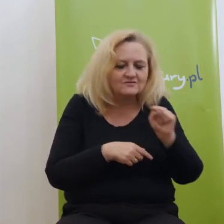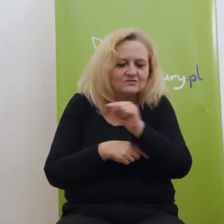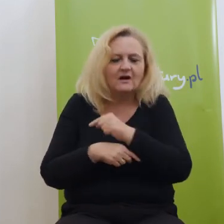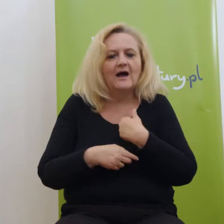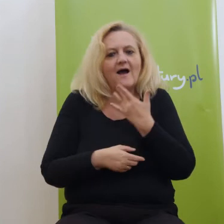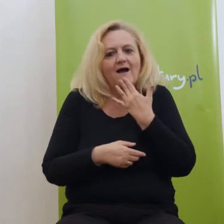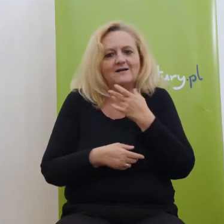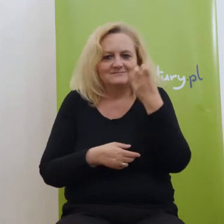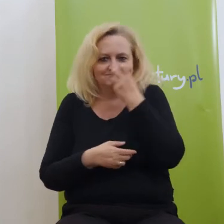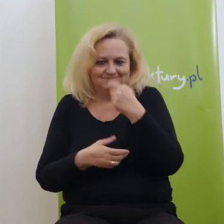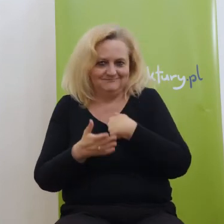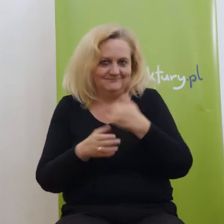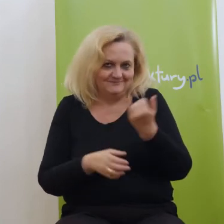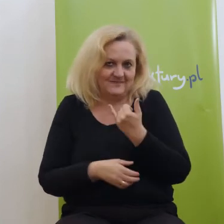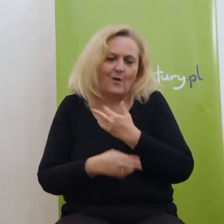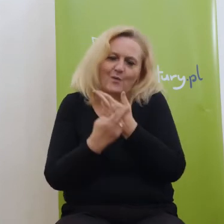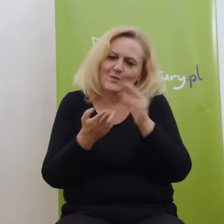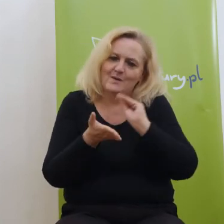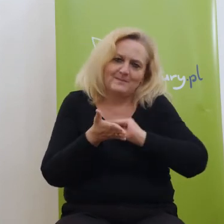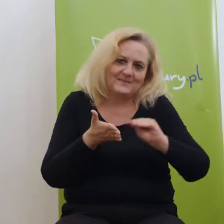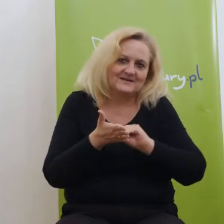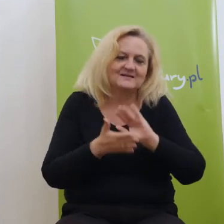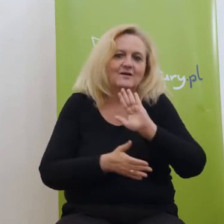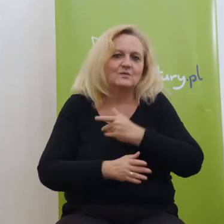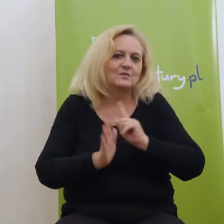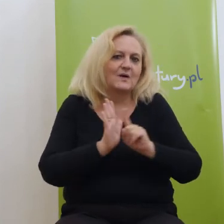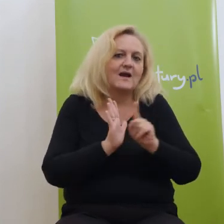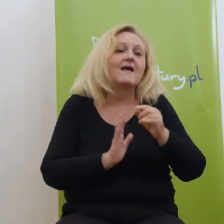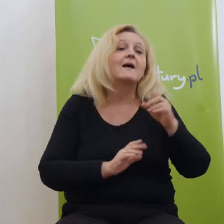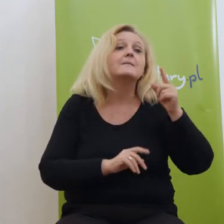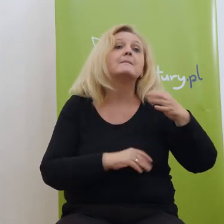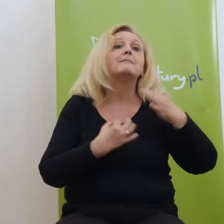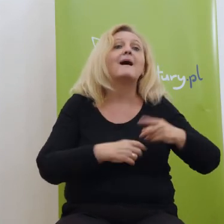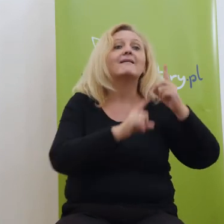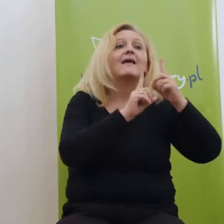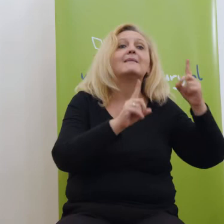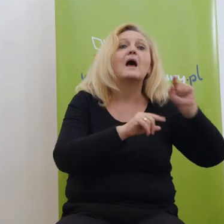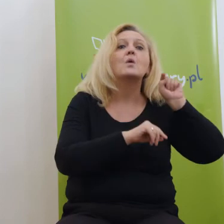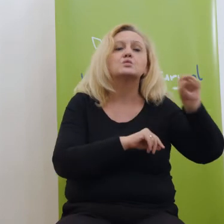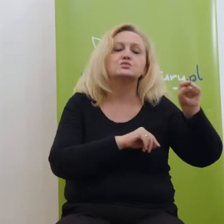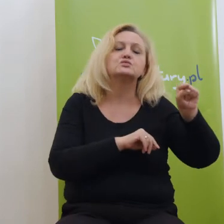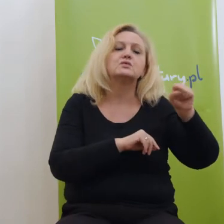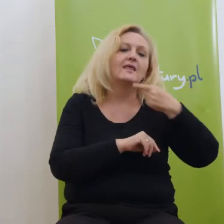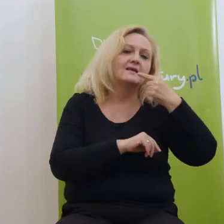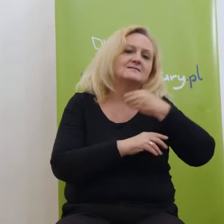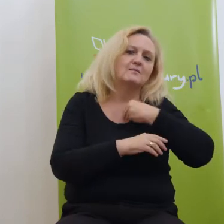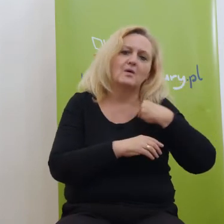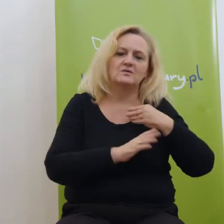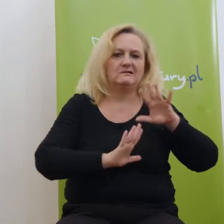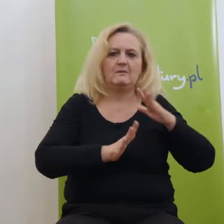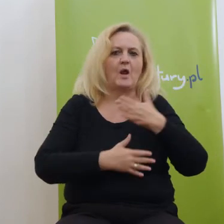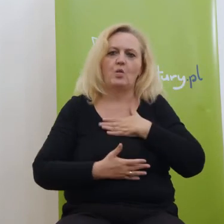zawsze kręciły. Różnie było z tym pisaniem do szkoły. Zdaje się, że moja polonistka nie była tak bardzo zadowolona z tego, co ja pisałam, bo